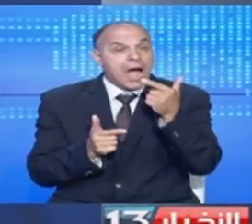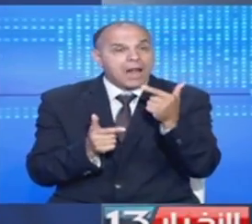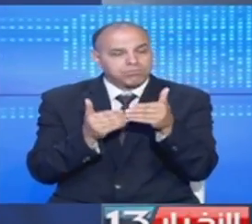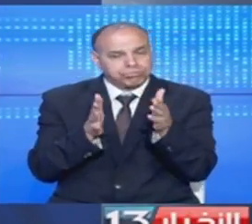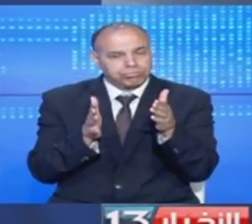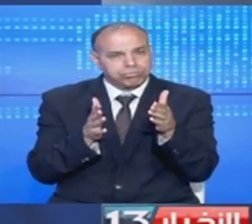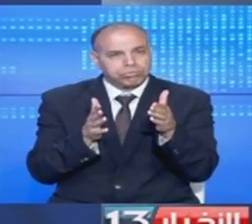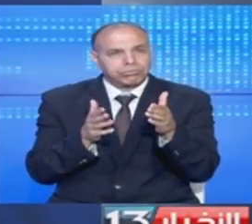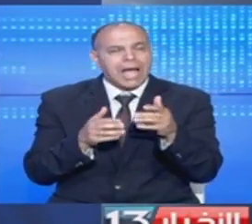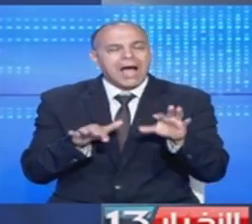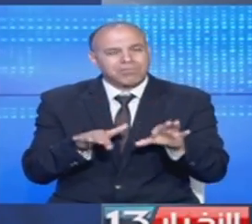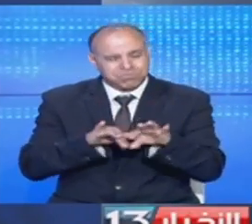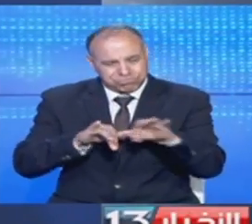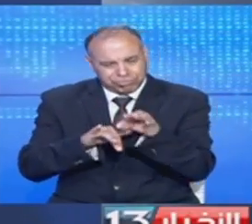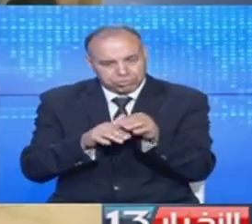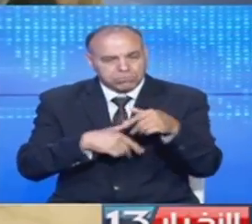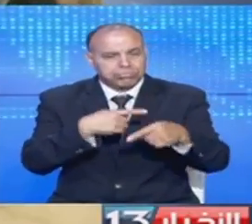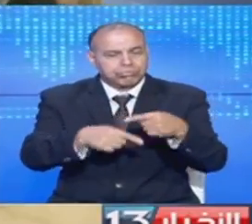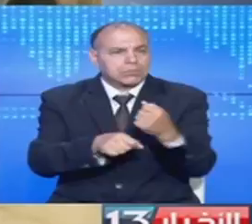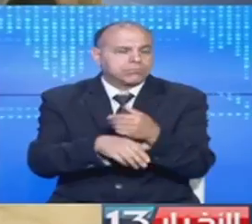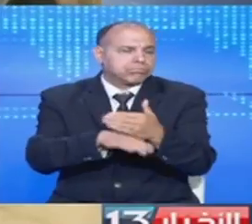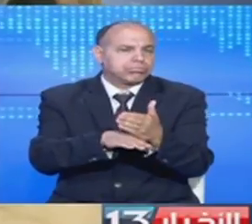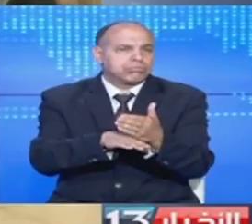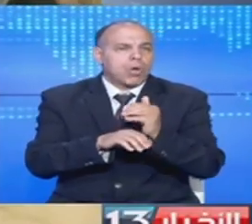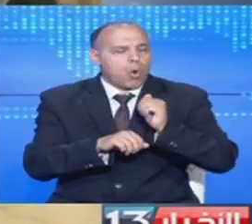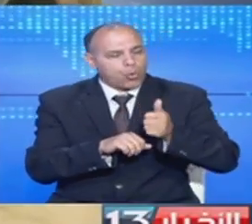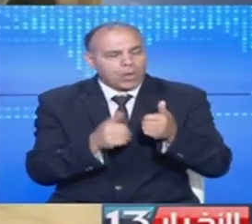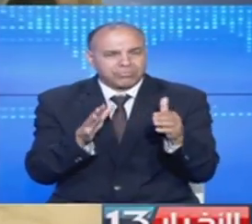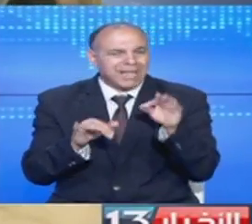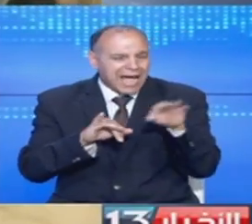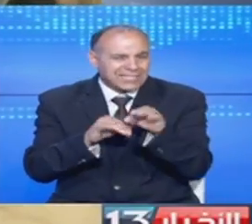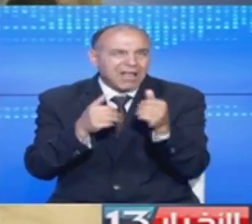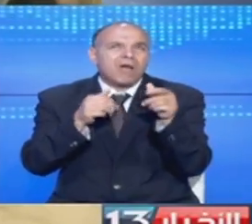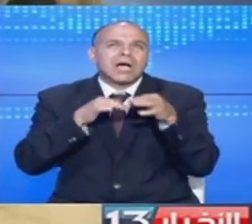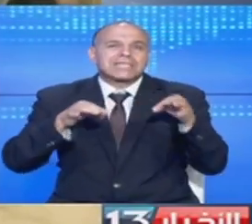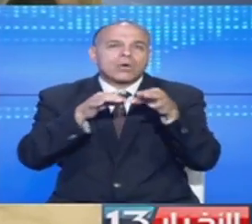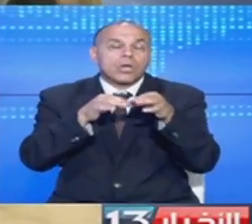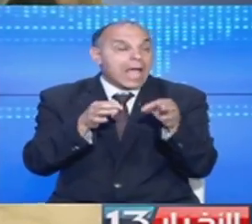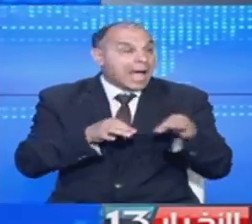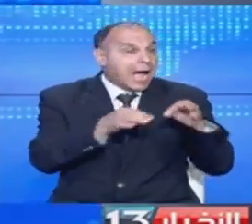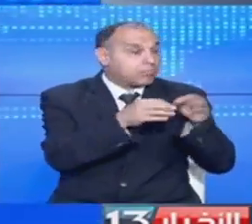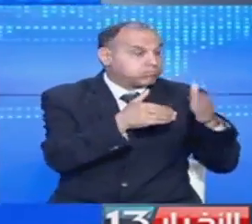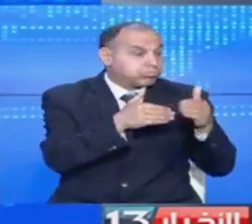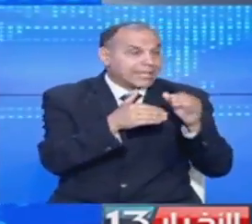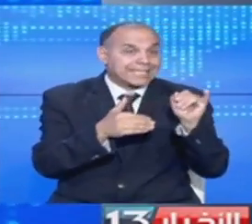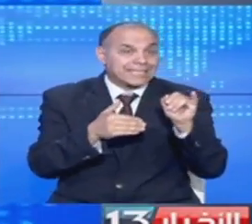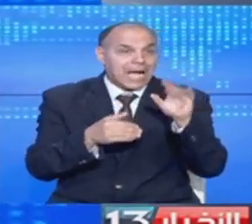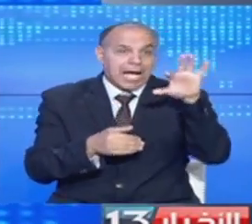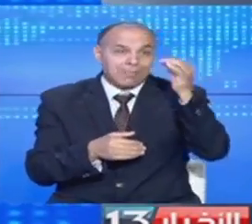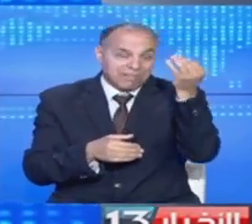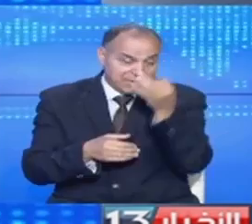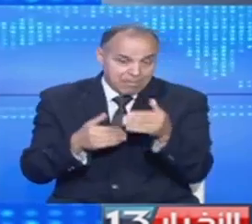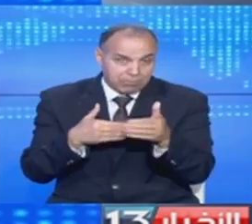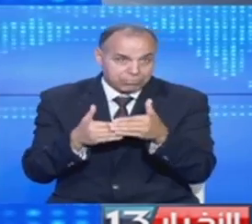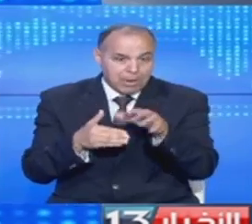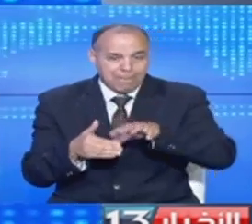فتح قاعات الأفراح واستئناف نشاطها بداية من يوم غد. وبالنسبة للقاعات المغلقة بنسبة 50%